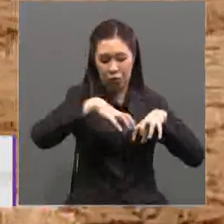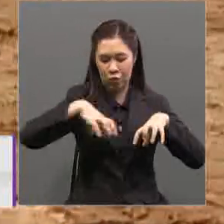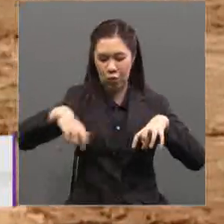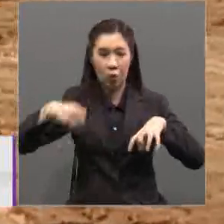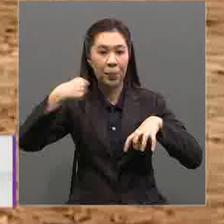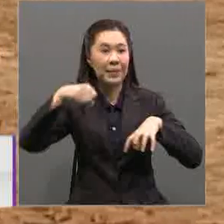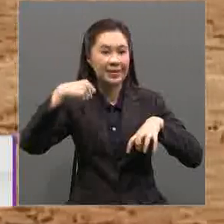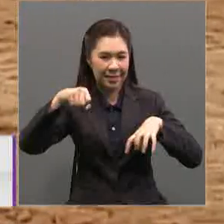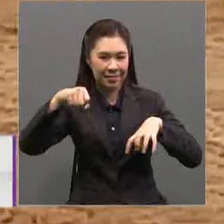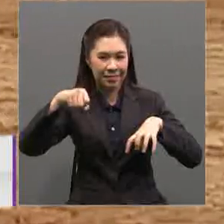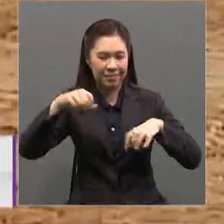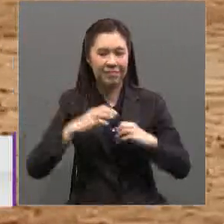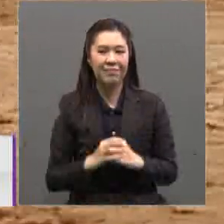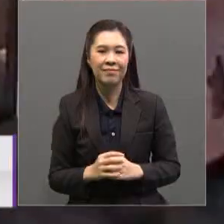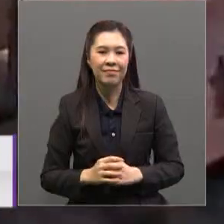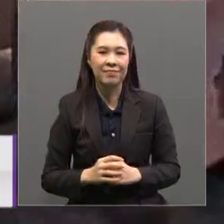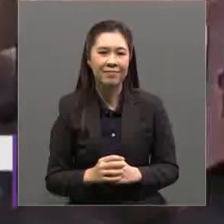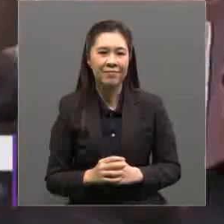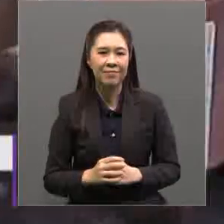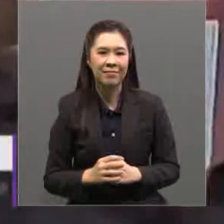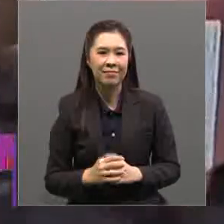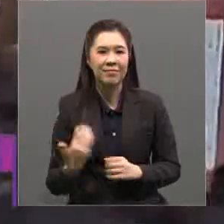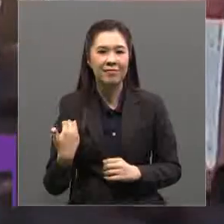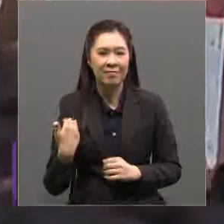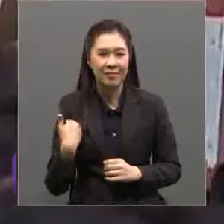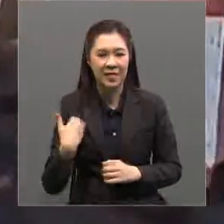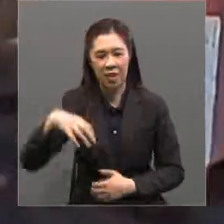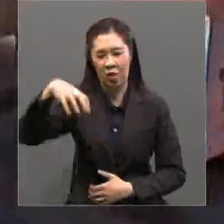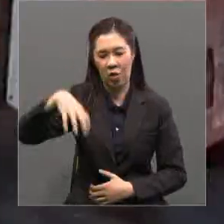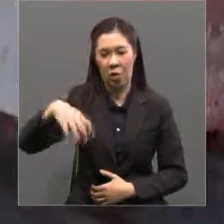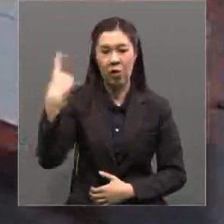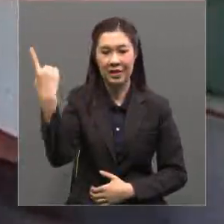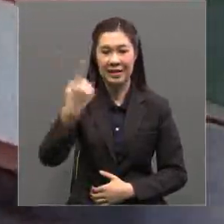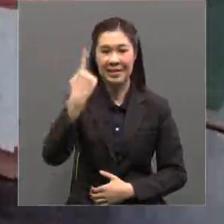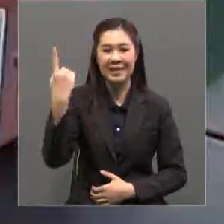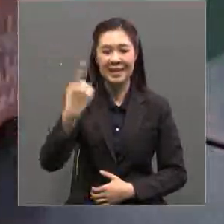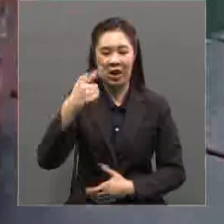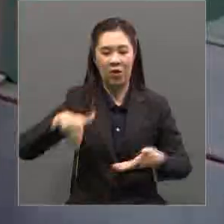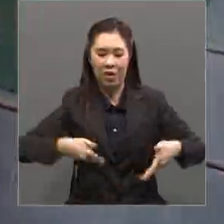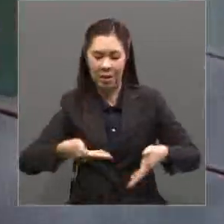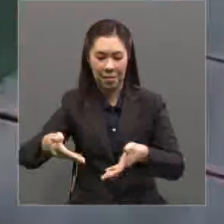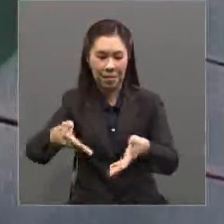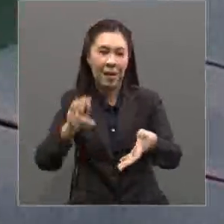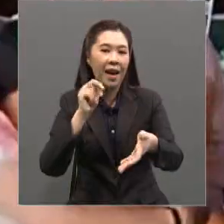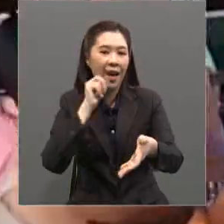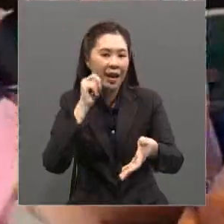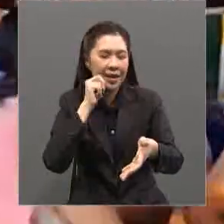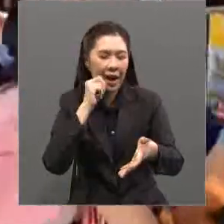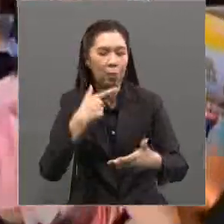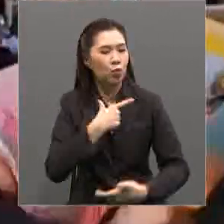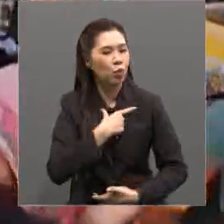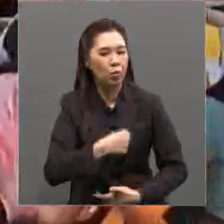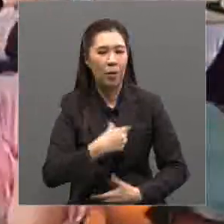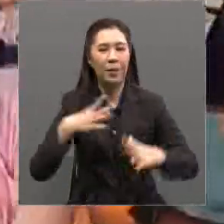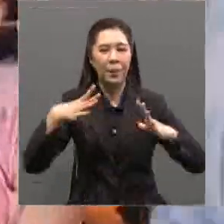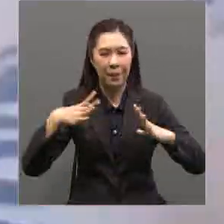ามแนวชายหาดกว่า300เมตรค่ะก็ถือว่าเป็นอีกหนึ่งสถานที่ท่องเที่ยวริมแม่น้ำโขงที่คนเนี่ยนิยมกันมาท่องเที่ยวพักผ่อนนะคะเนื่องจาก